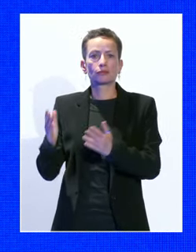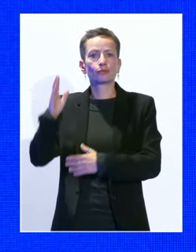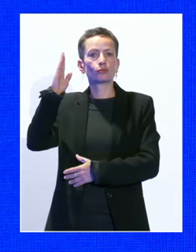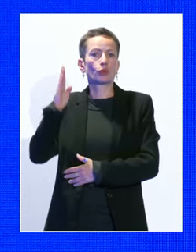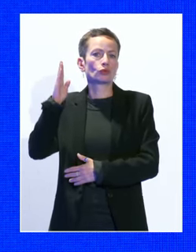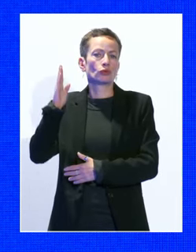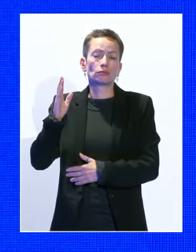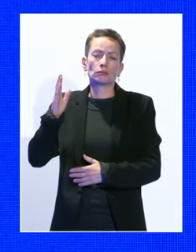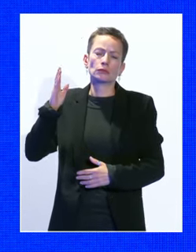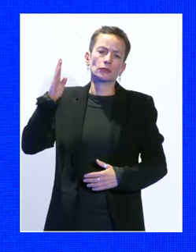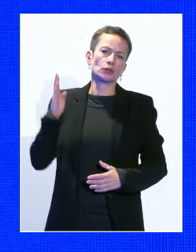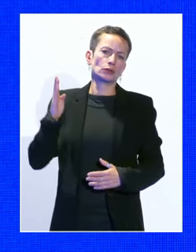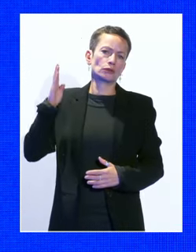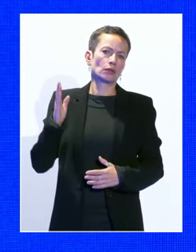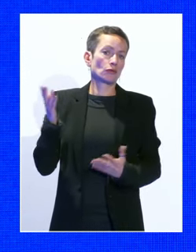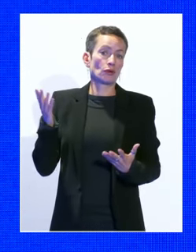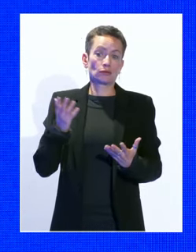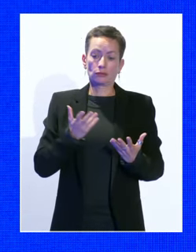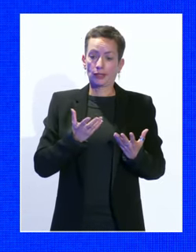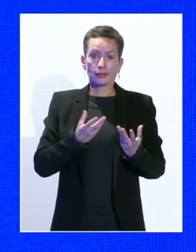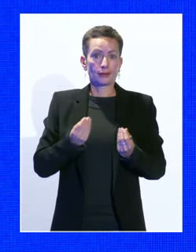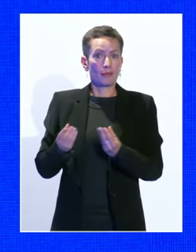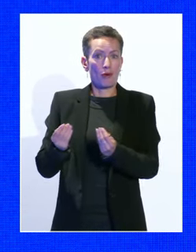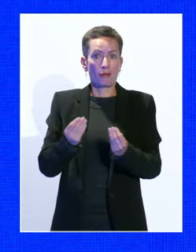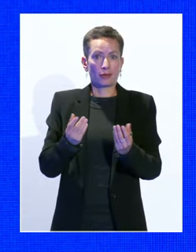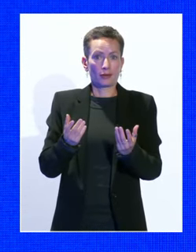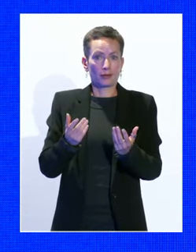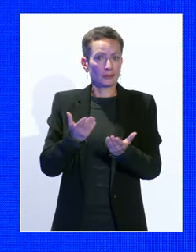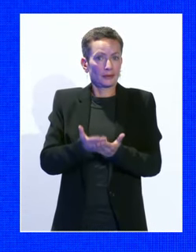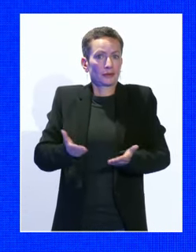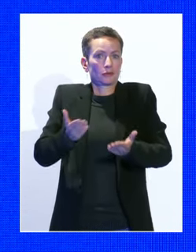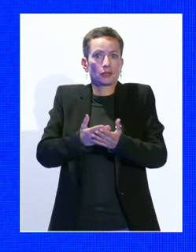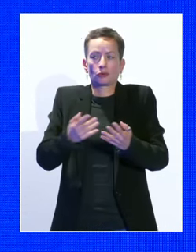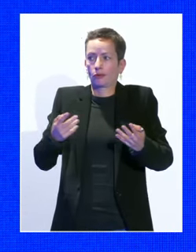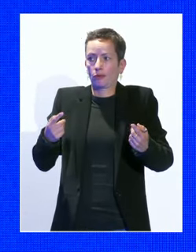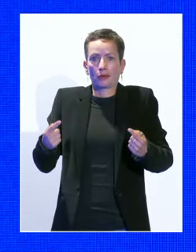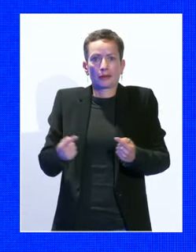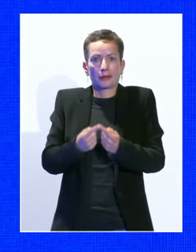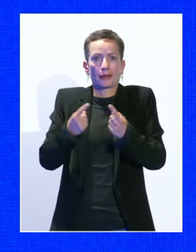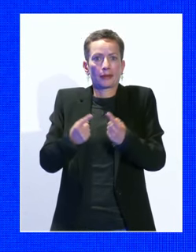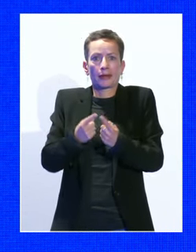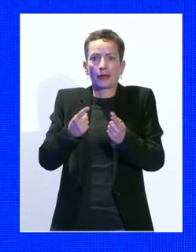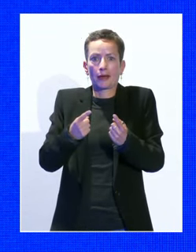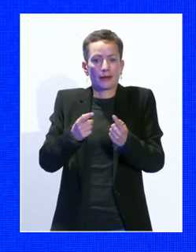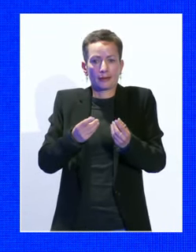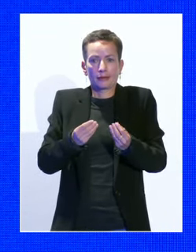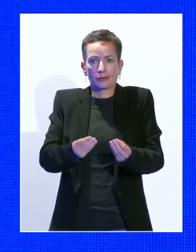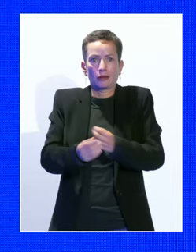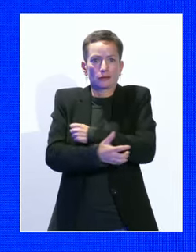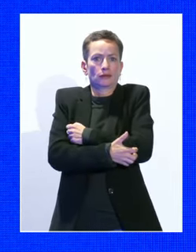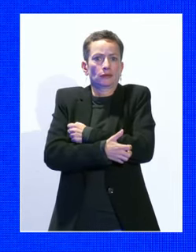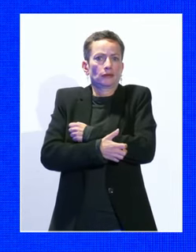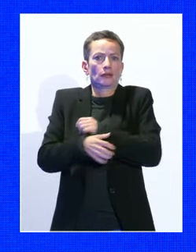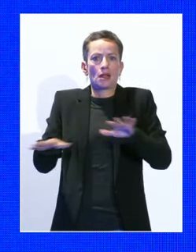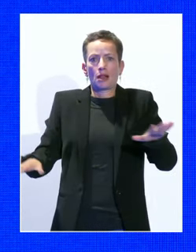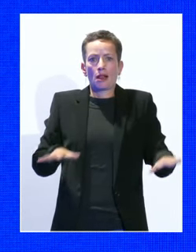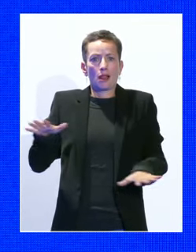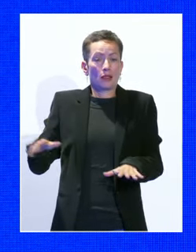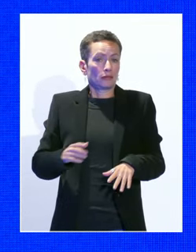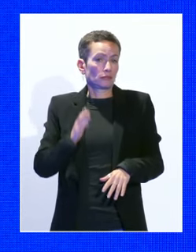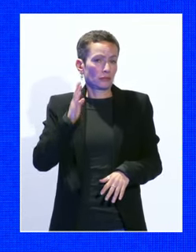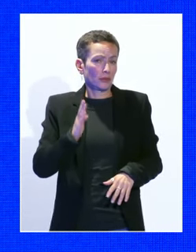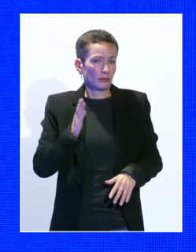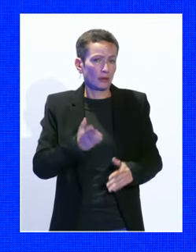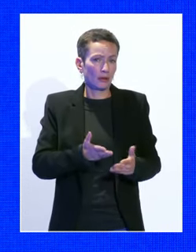besoin irrépressible des peuples plongés dans la guerre, pour certains, dans la misère plus souvent encore,